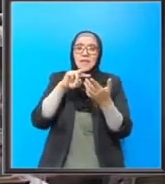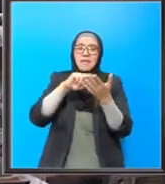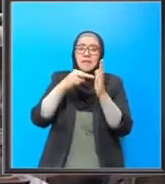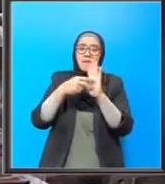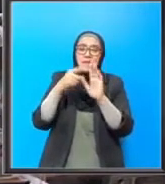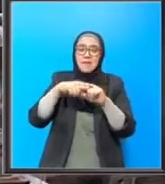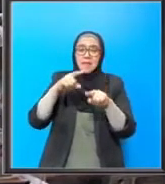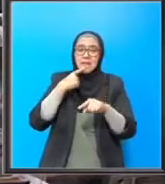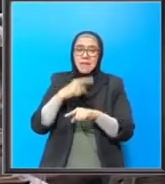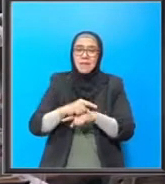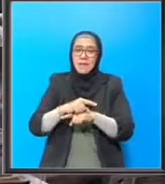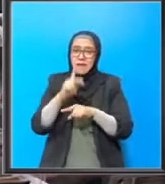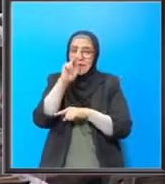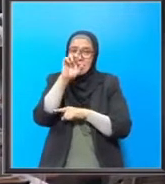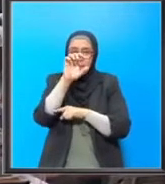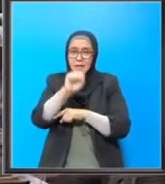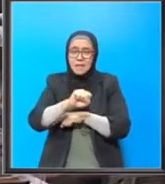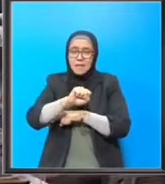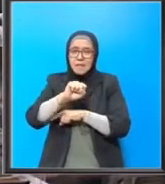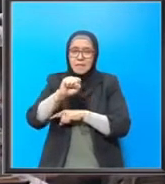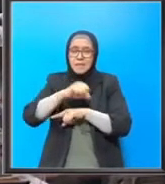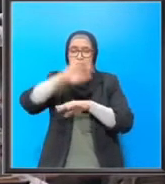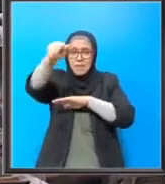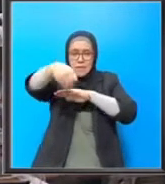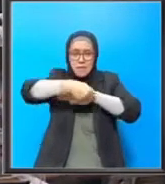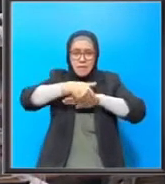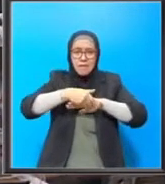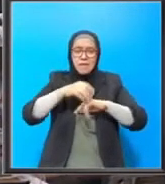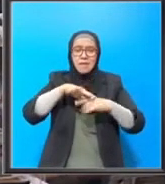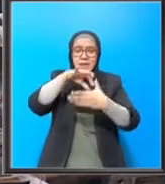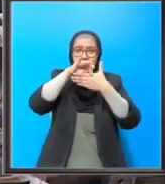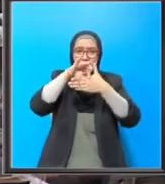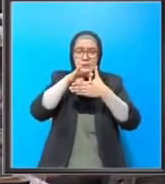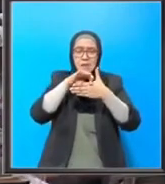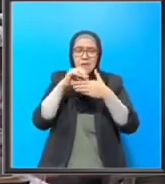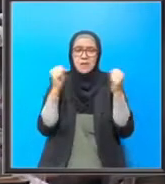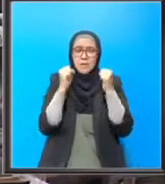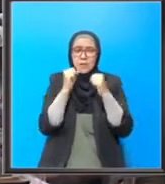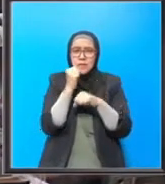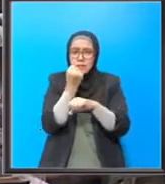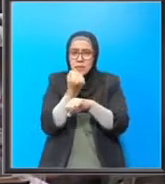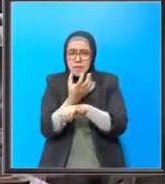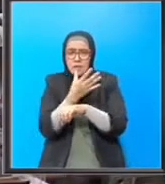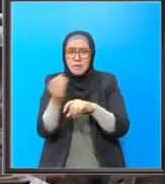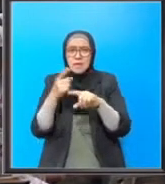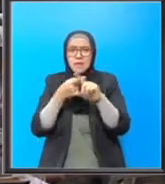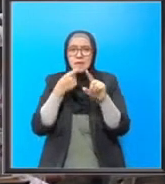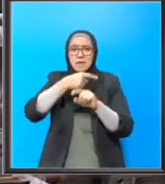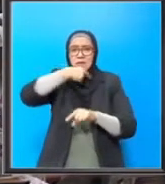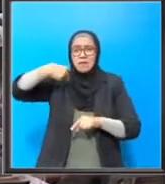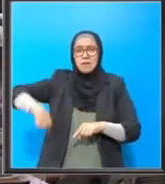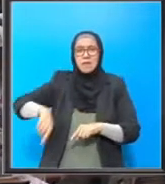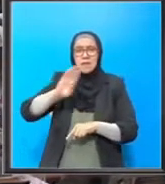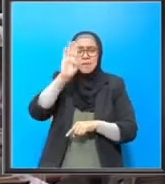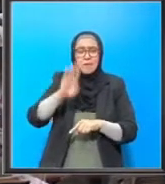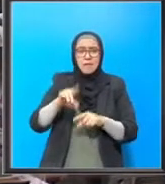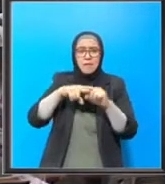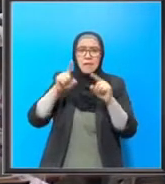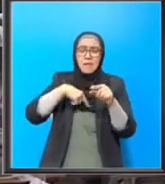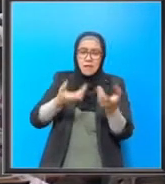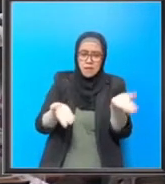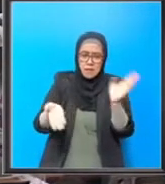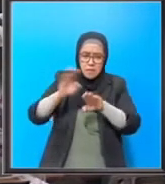depan Pusara negara menjadi institusi memori sejarah dan kebudayaan dan pustaka yang menyimpan